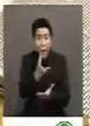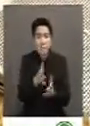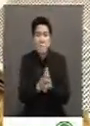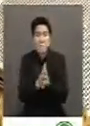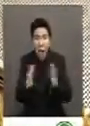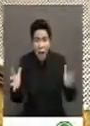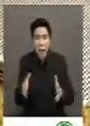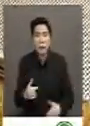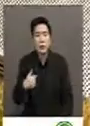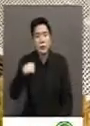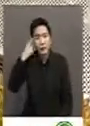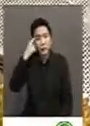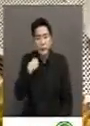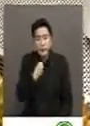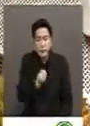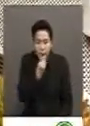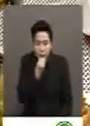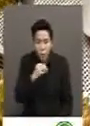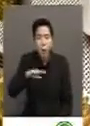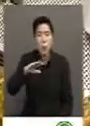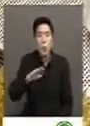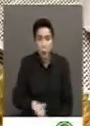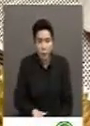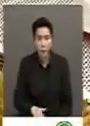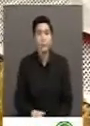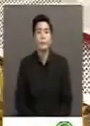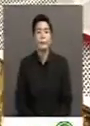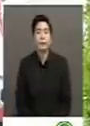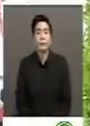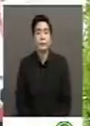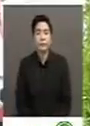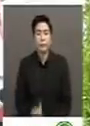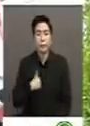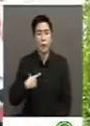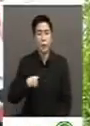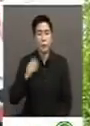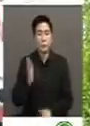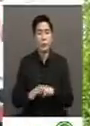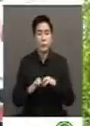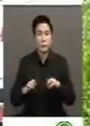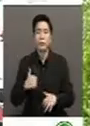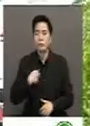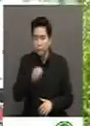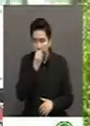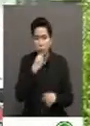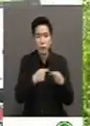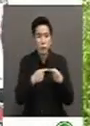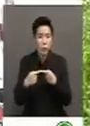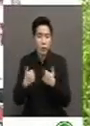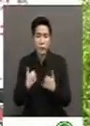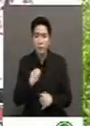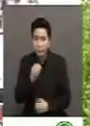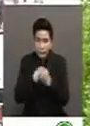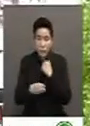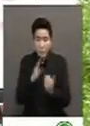ไปอาจต้องลดปริมาณการบริโภคลงแทน ถ้าเป็นคนที่ชอบกินอยู่แล้วก็คงกินต่อค่ะแบบก็ถ้